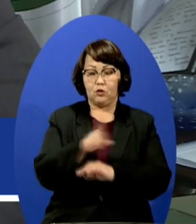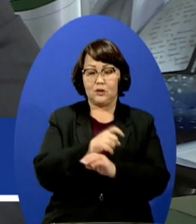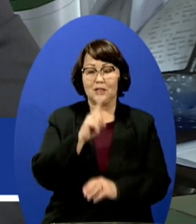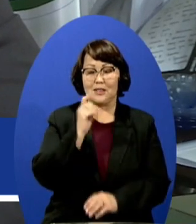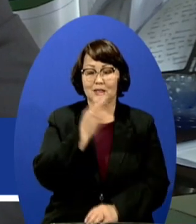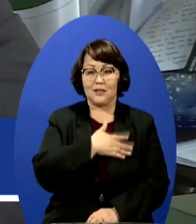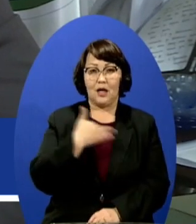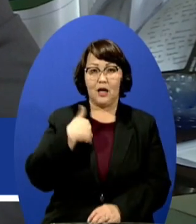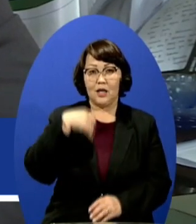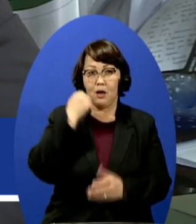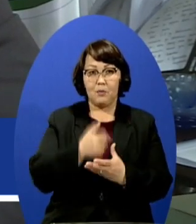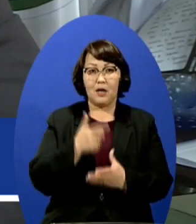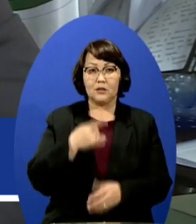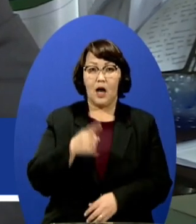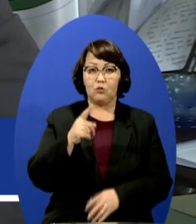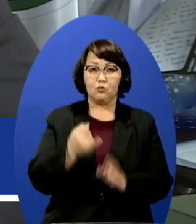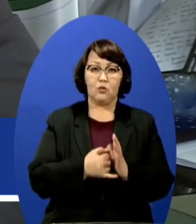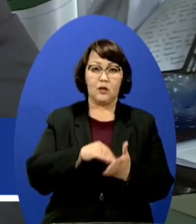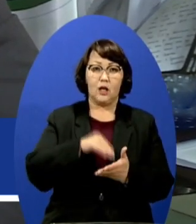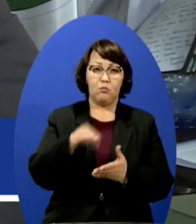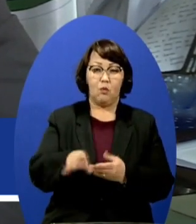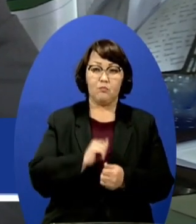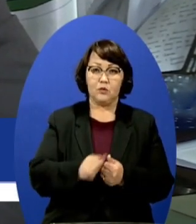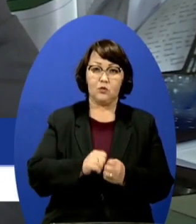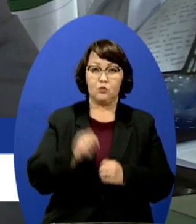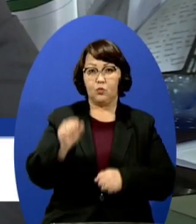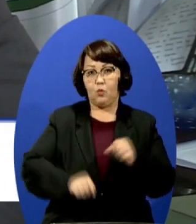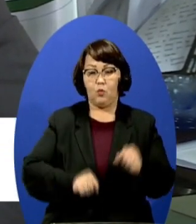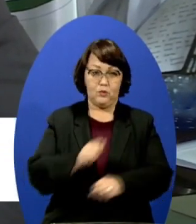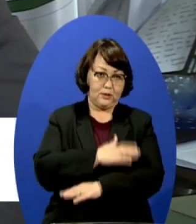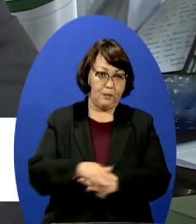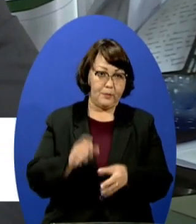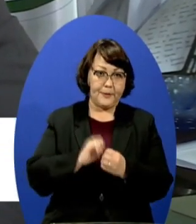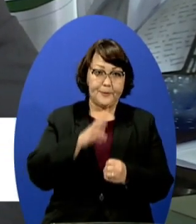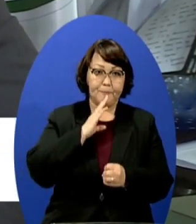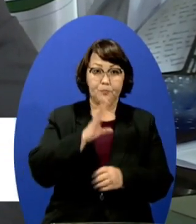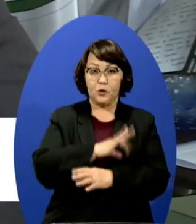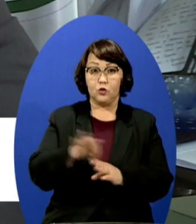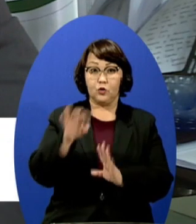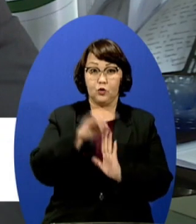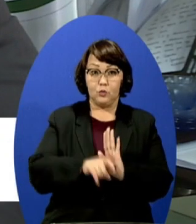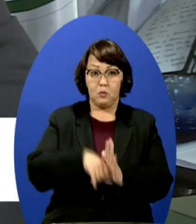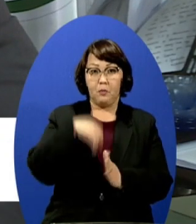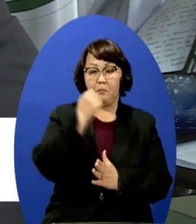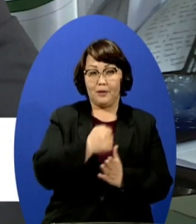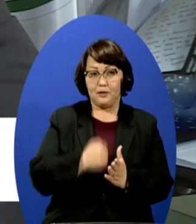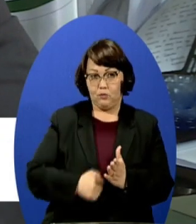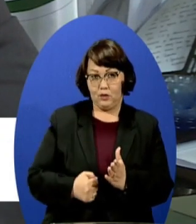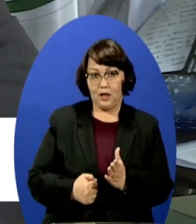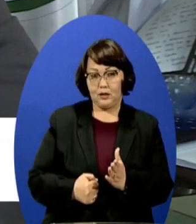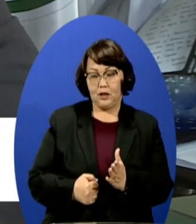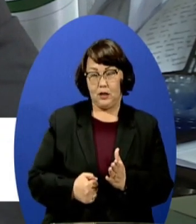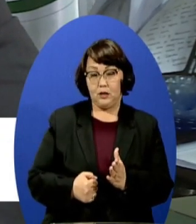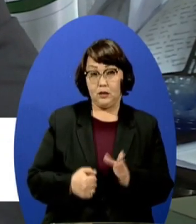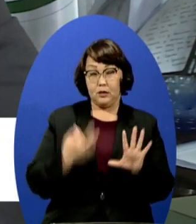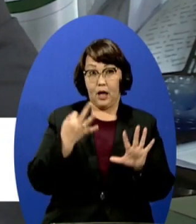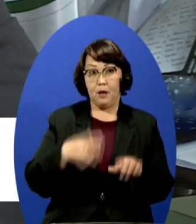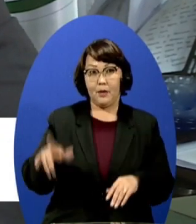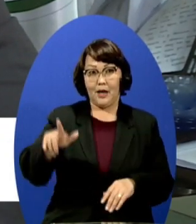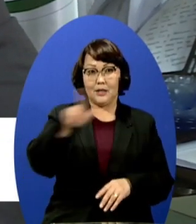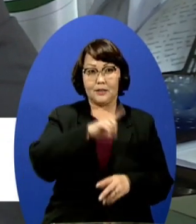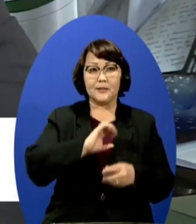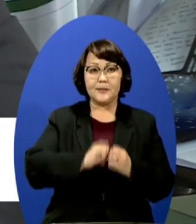1.16 тэрбум төгрөгийн хөрөнгө оруулалтаар дугуйн замын ажлыг хэрэгжүүлэхээр төсөл хөтөлбөрийг батлуулан нийслэлийн 8 байршилд хэрэгжүүлэхээр